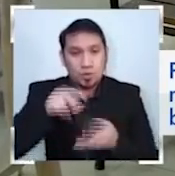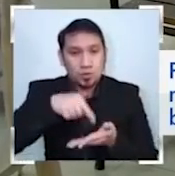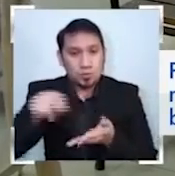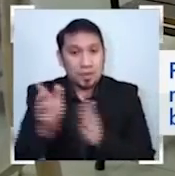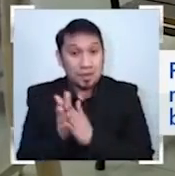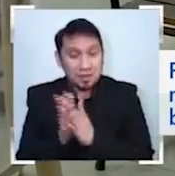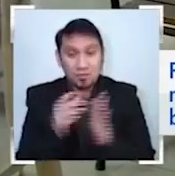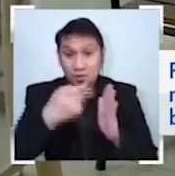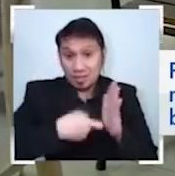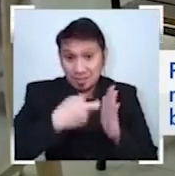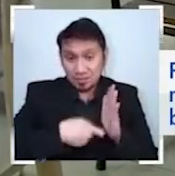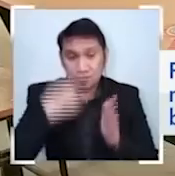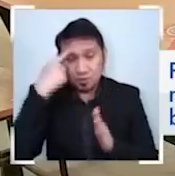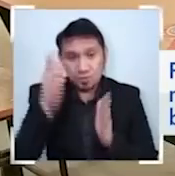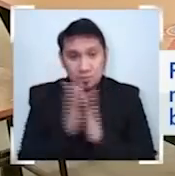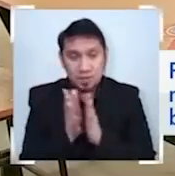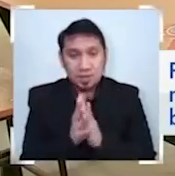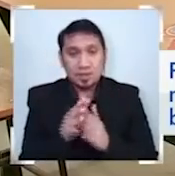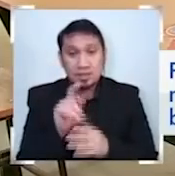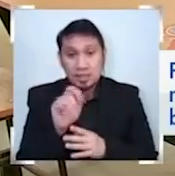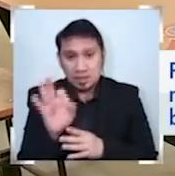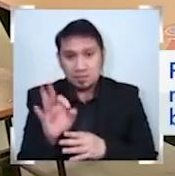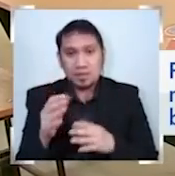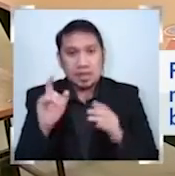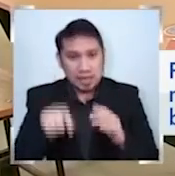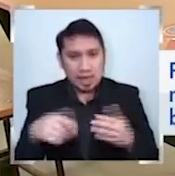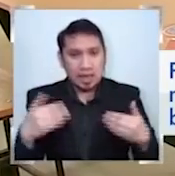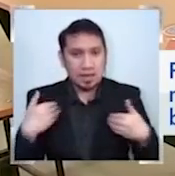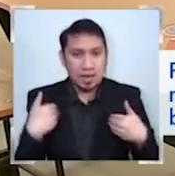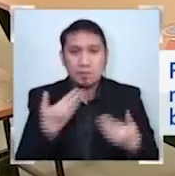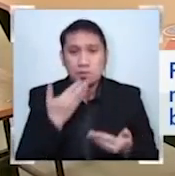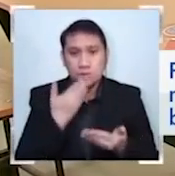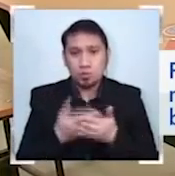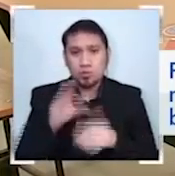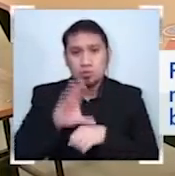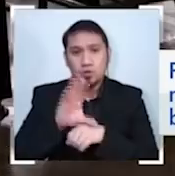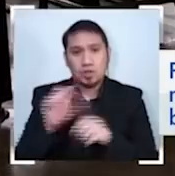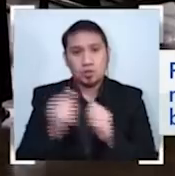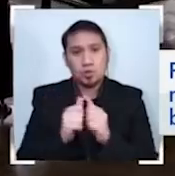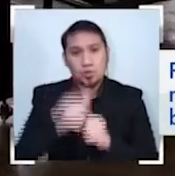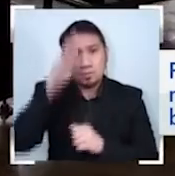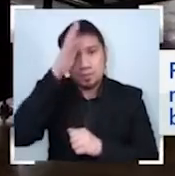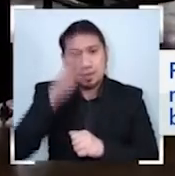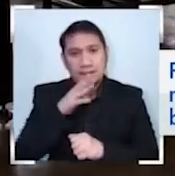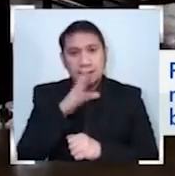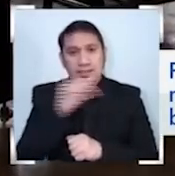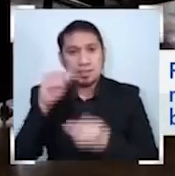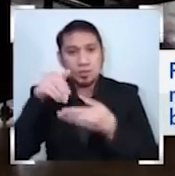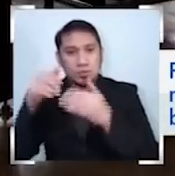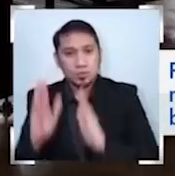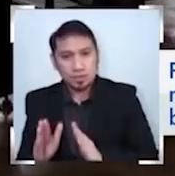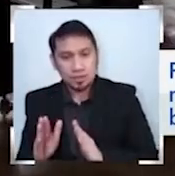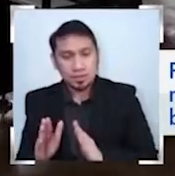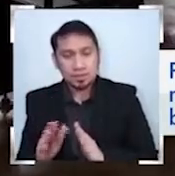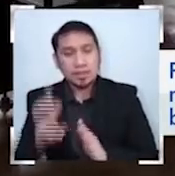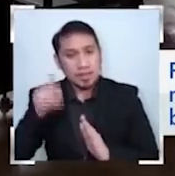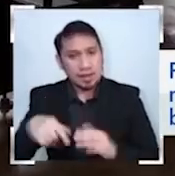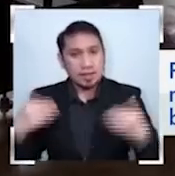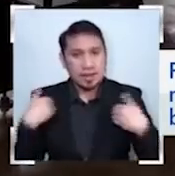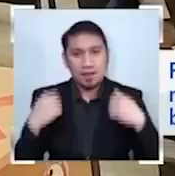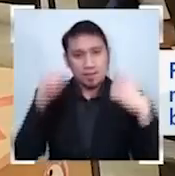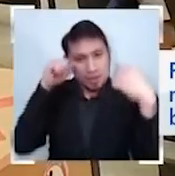na nagkaroon ng maayos sa konsultasyon sa mga magulang at mga estudyante. Kailangan pagkasunduan din ng taas